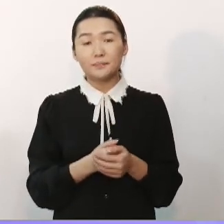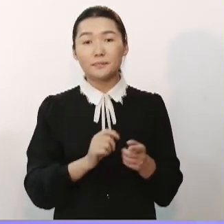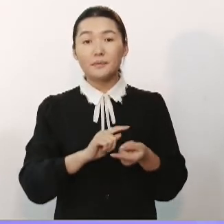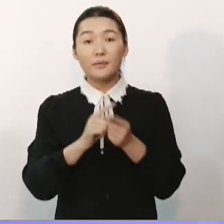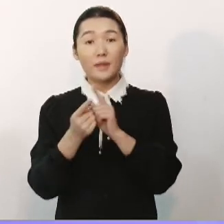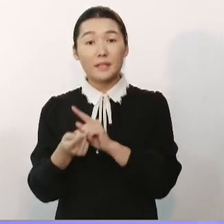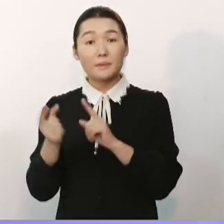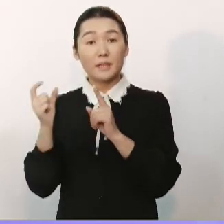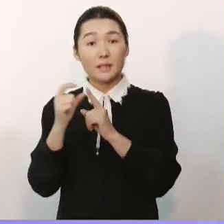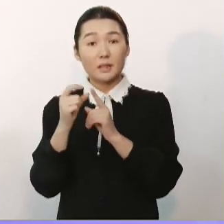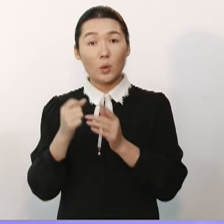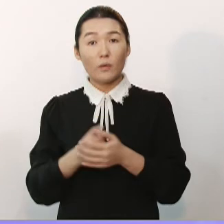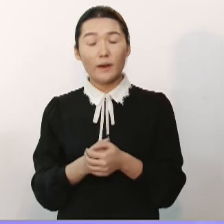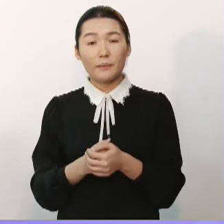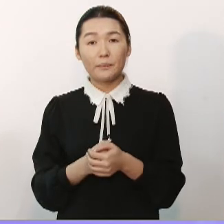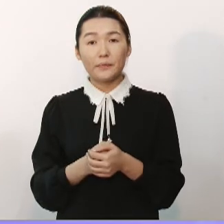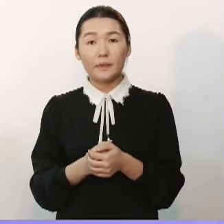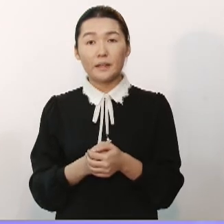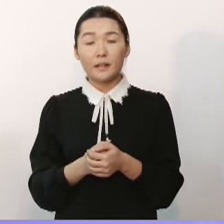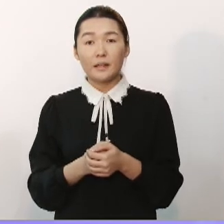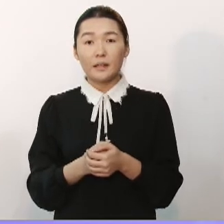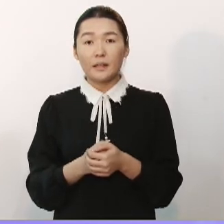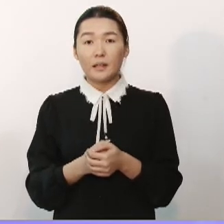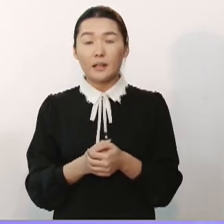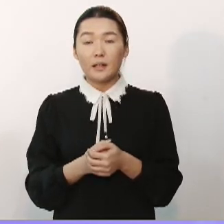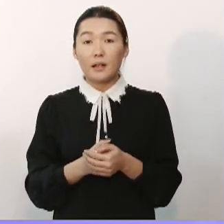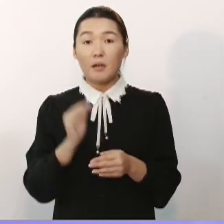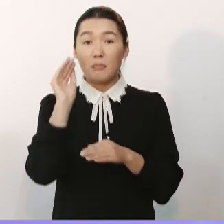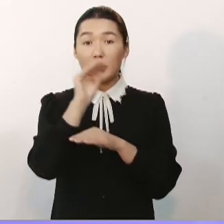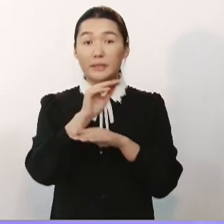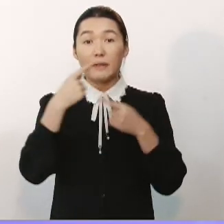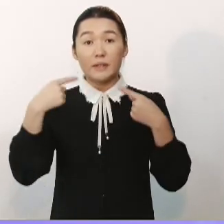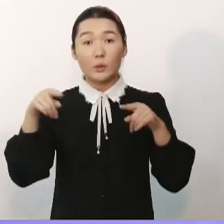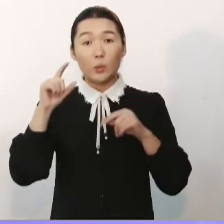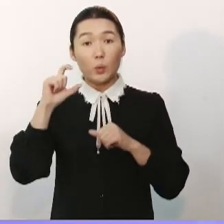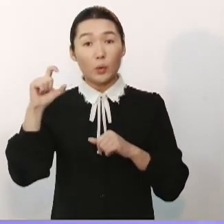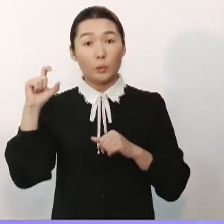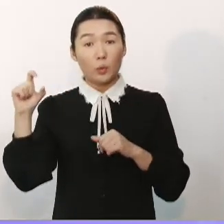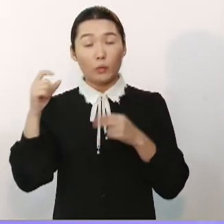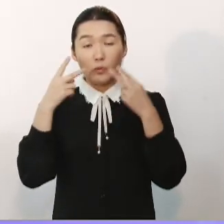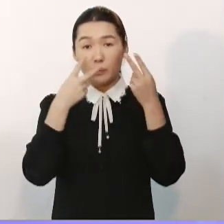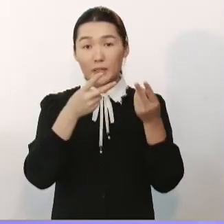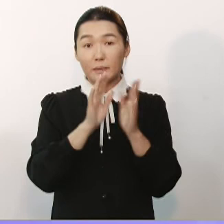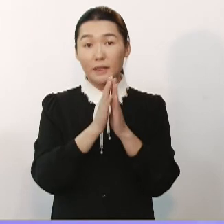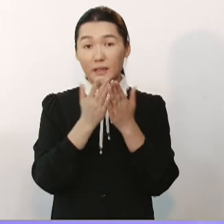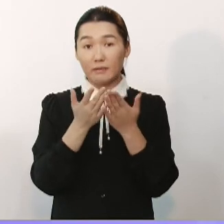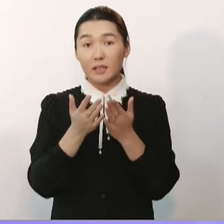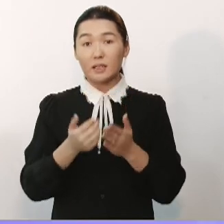изменить слово, поставить другую букву, посмотреть в книжке.